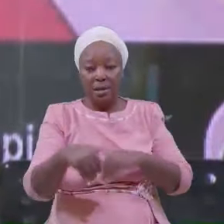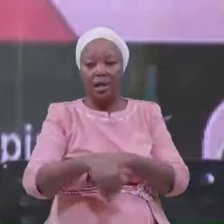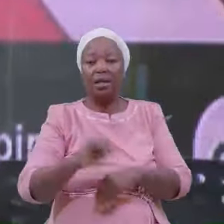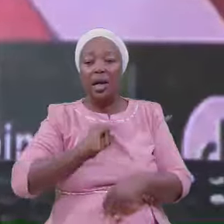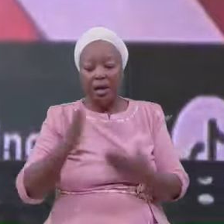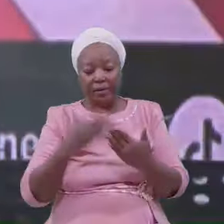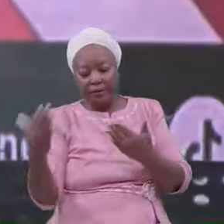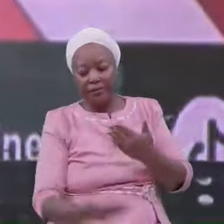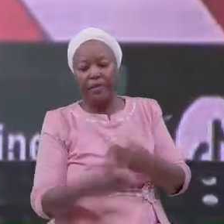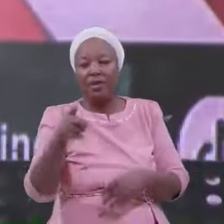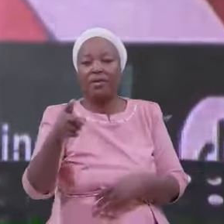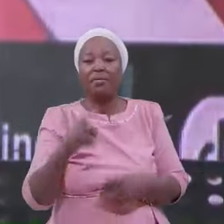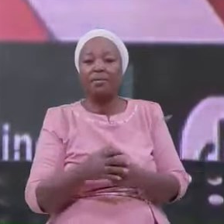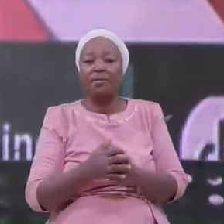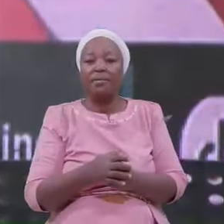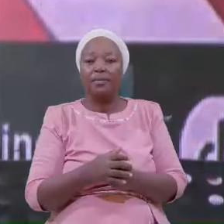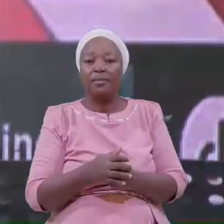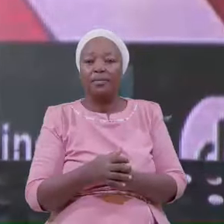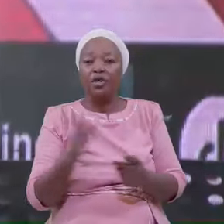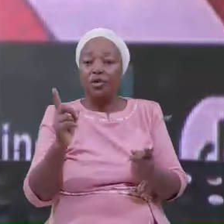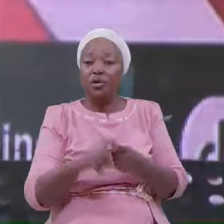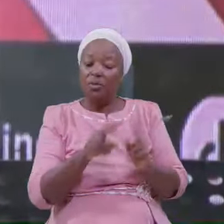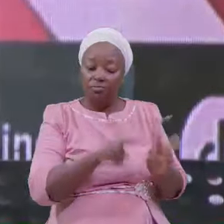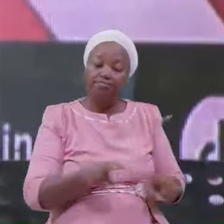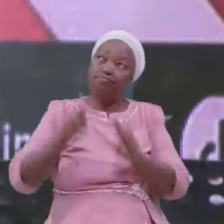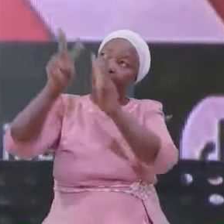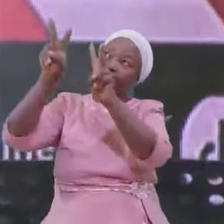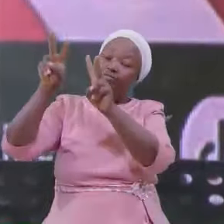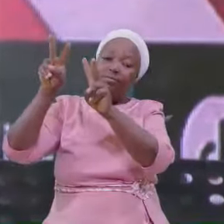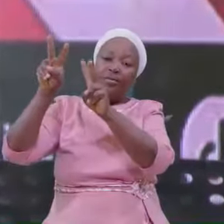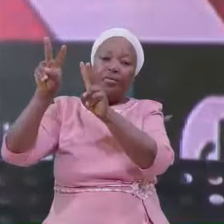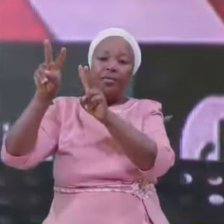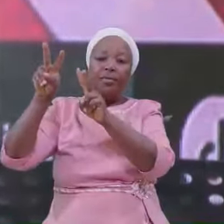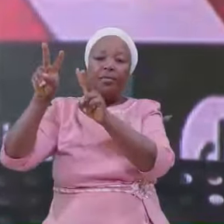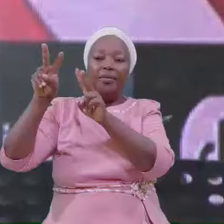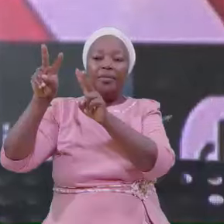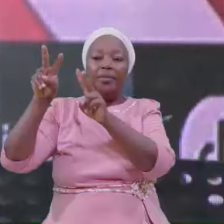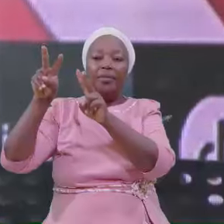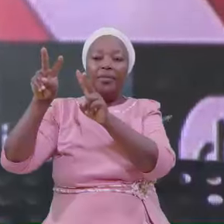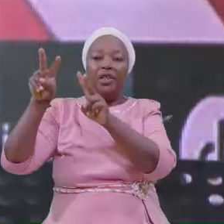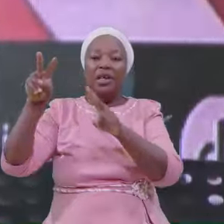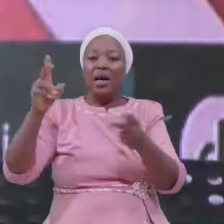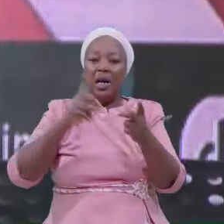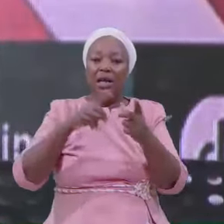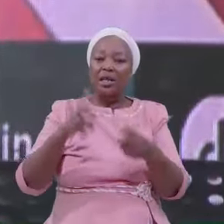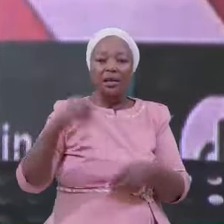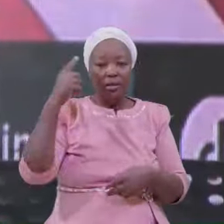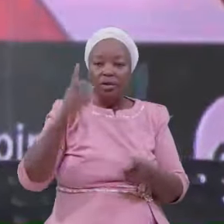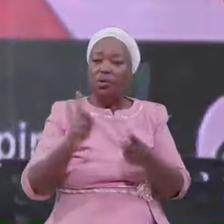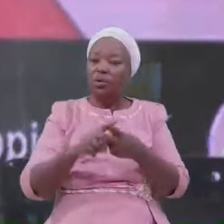gabi, inaanyayahan ko kayo. Tingnan natin ang ating forget Panginoon. Forget your guilt and forget your